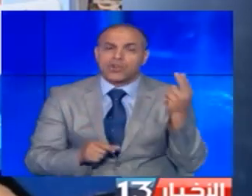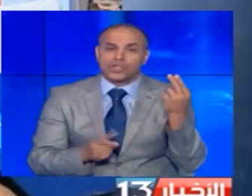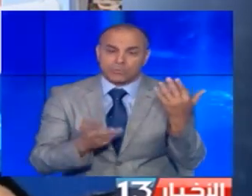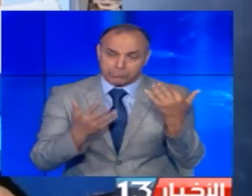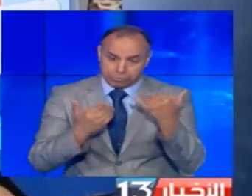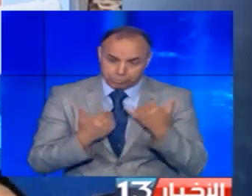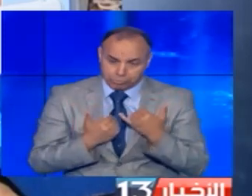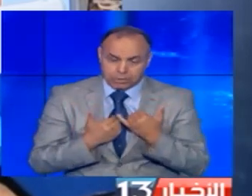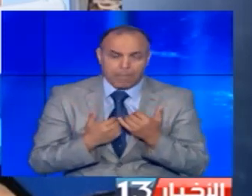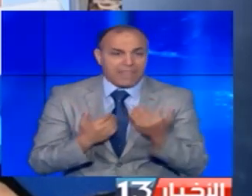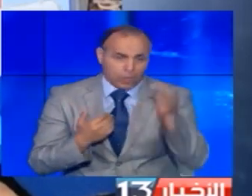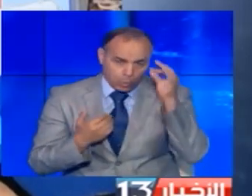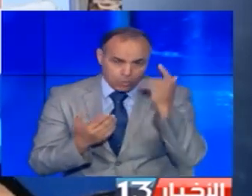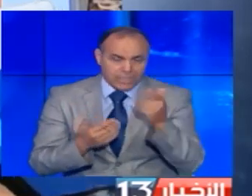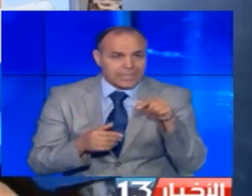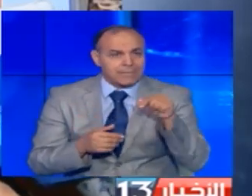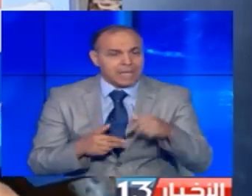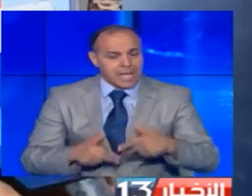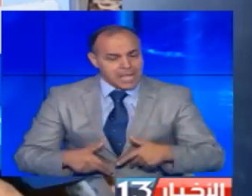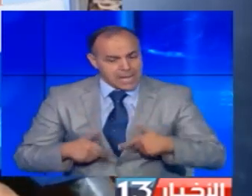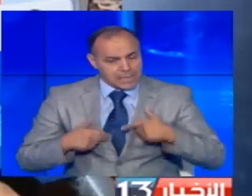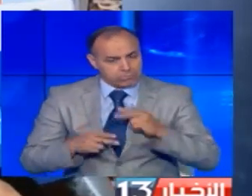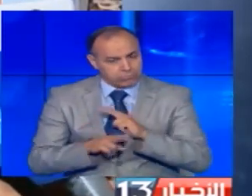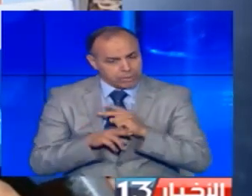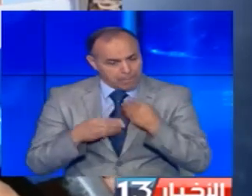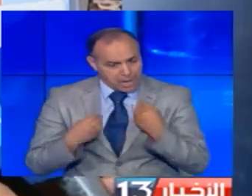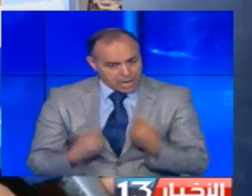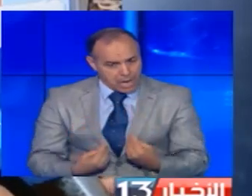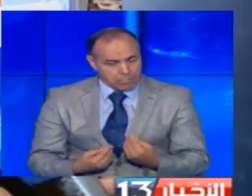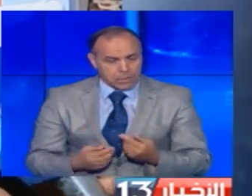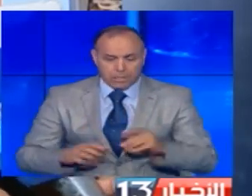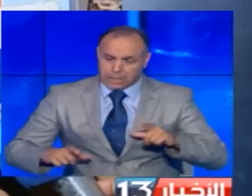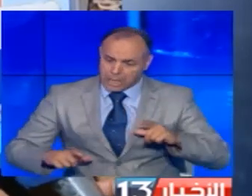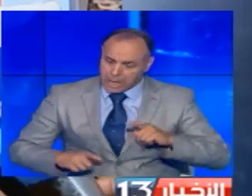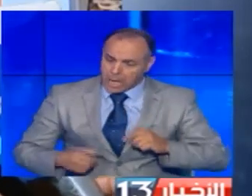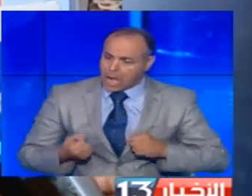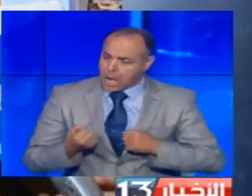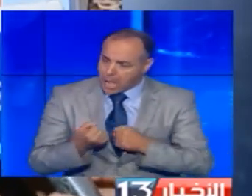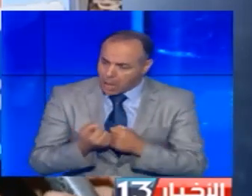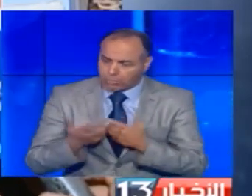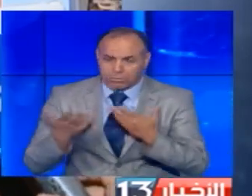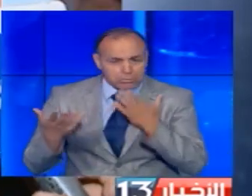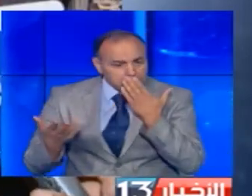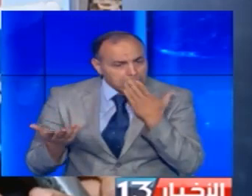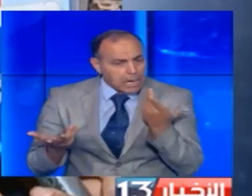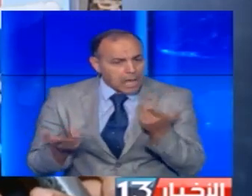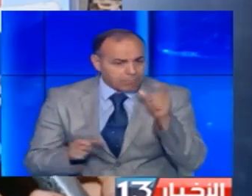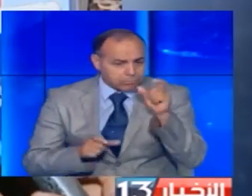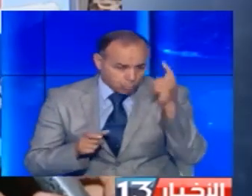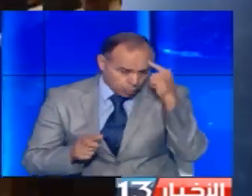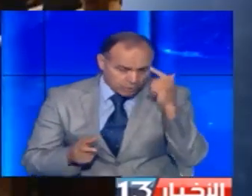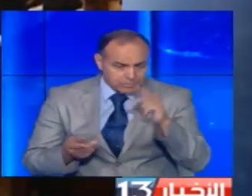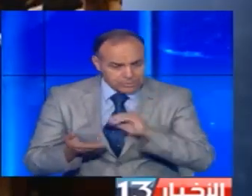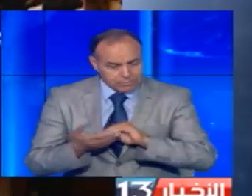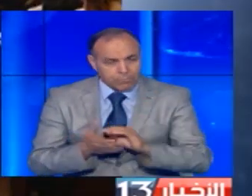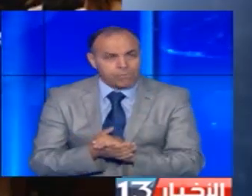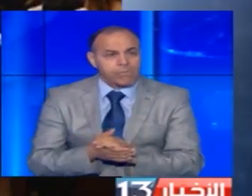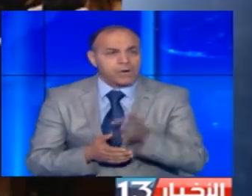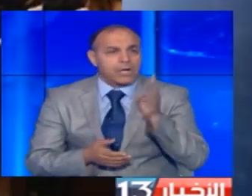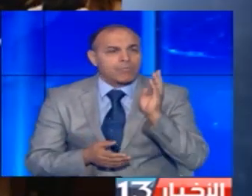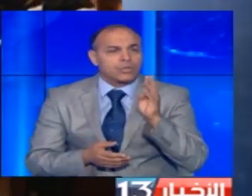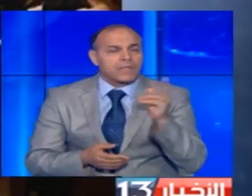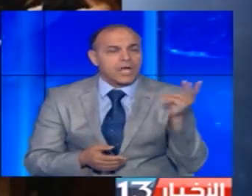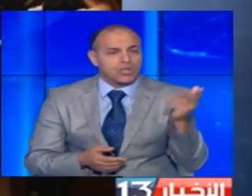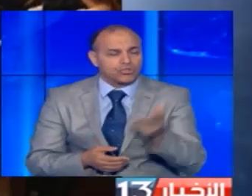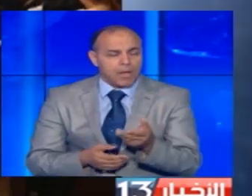طلبها يلزمهم يعيشوا في اريحا ال اه المنتدى حضره